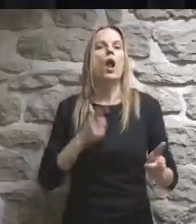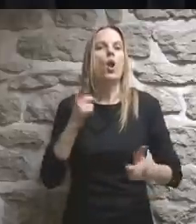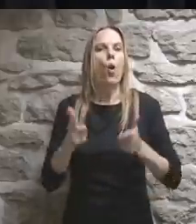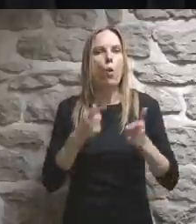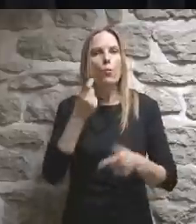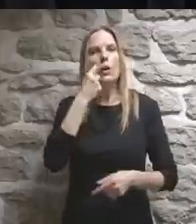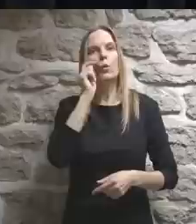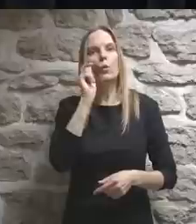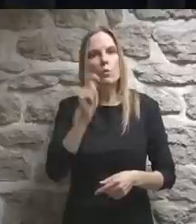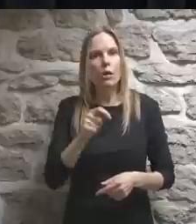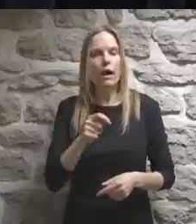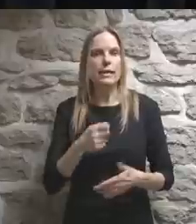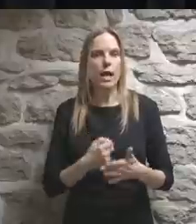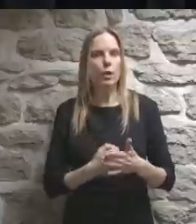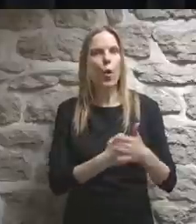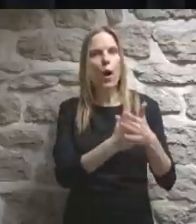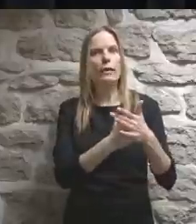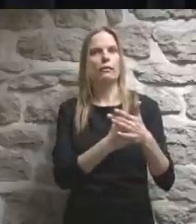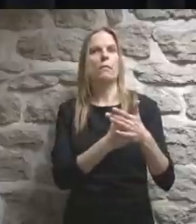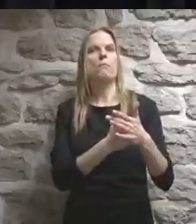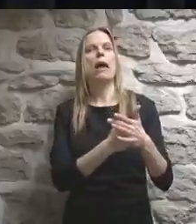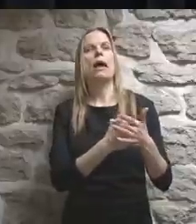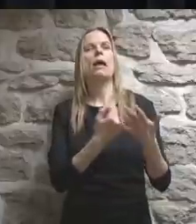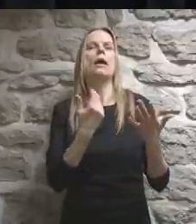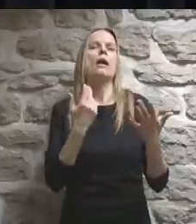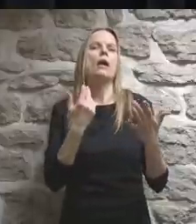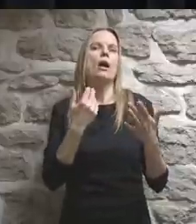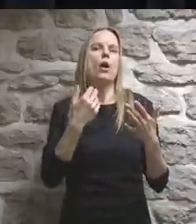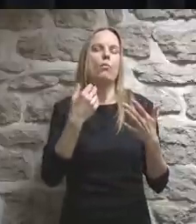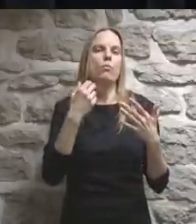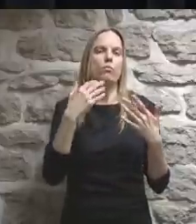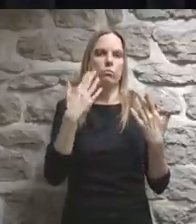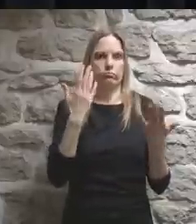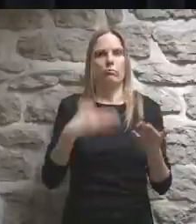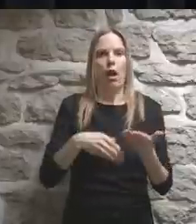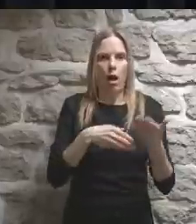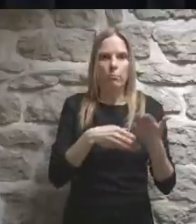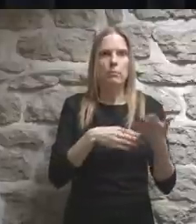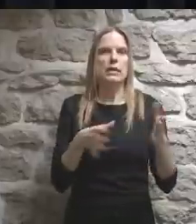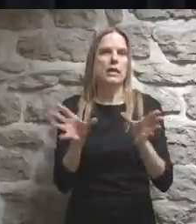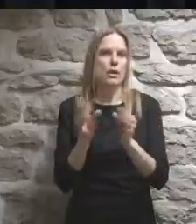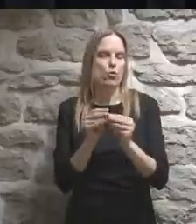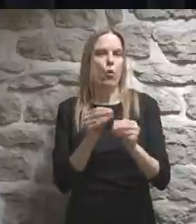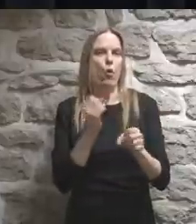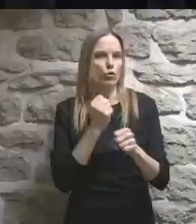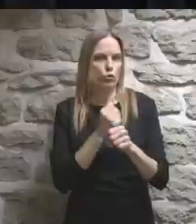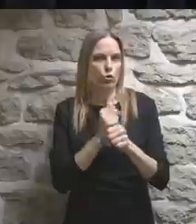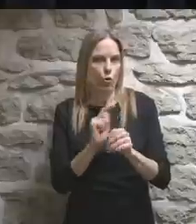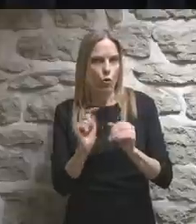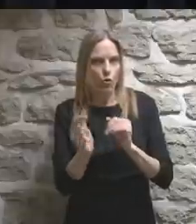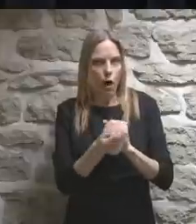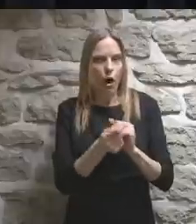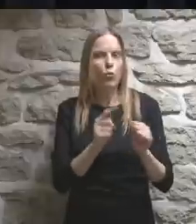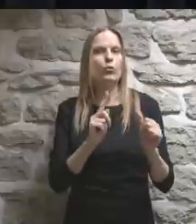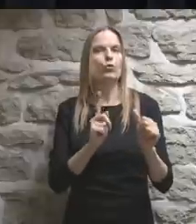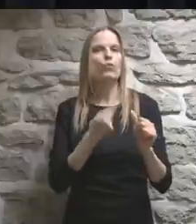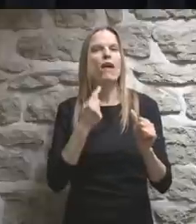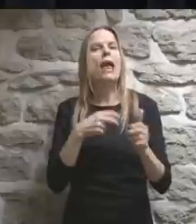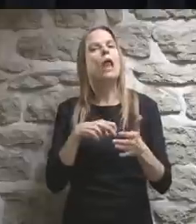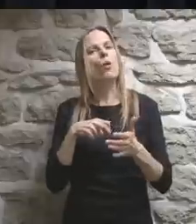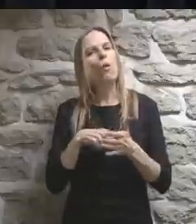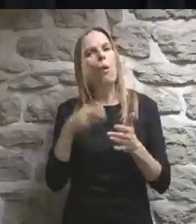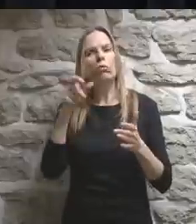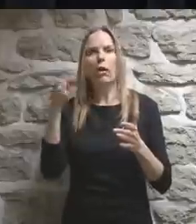loomulikult toetame Ukrainat humanitaarabi arengukoostöö kaudu Ja kutsume ka